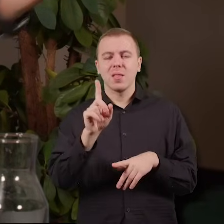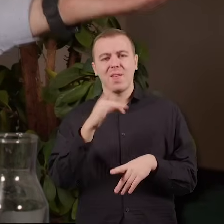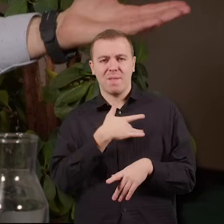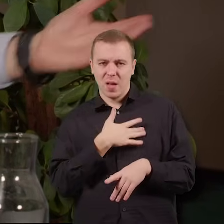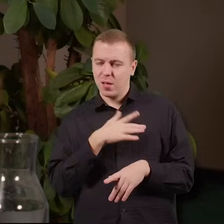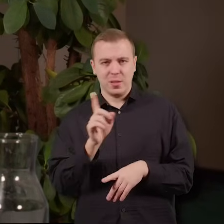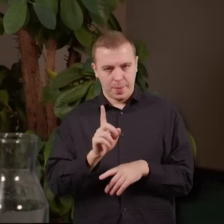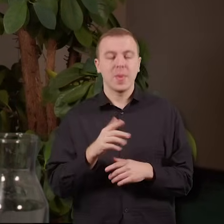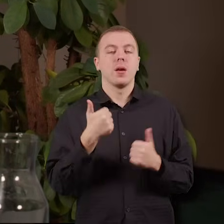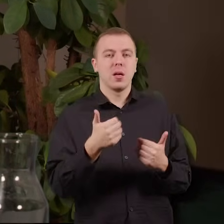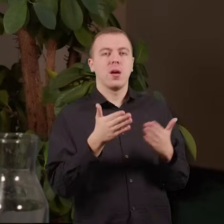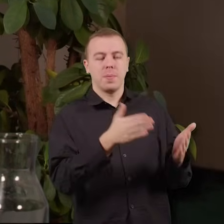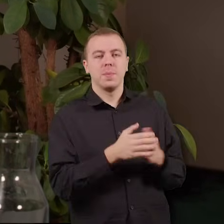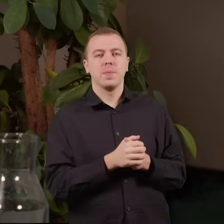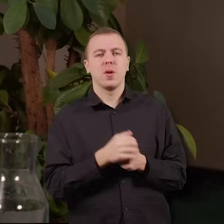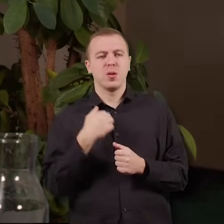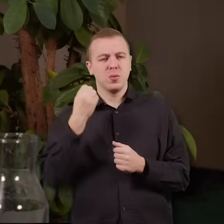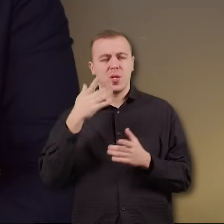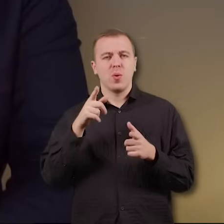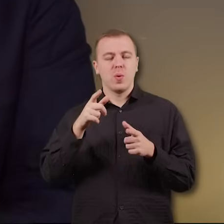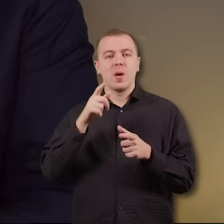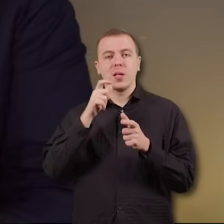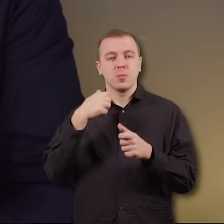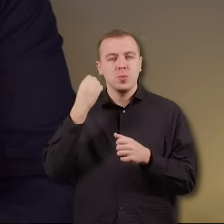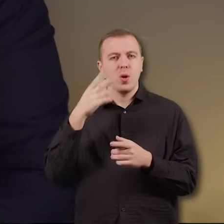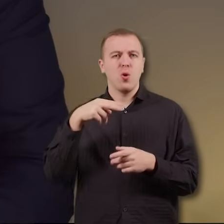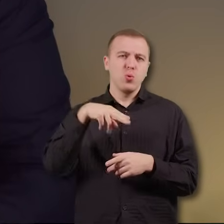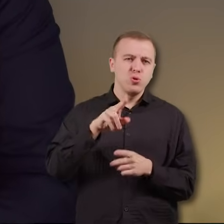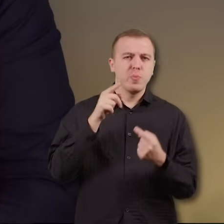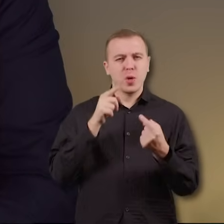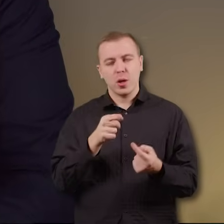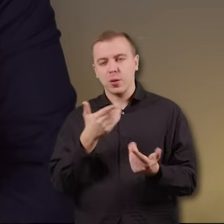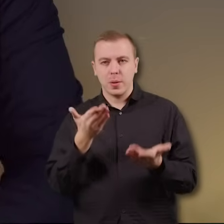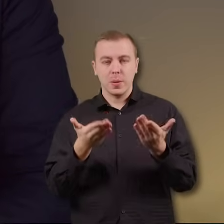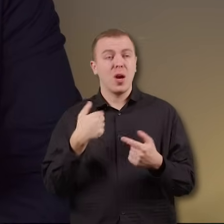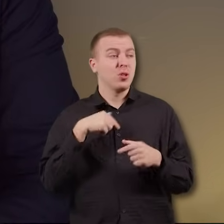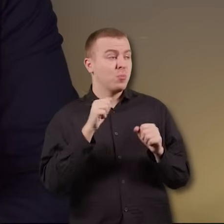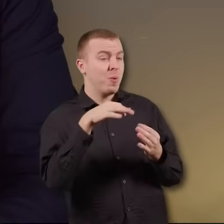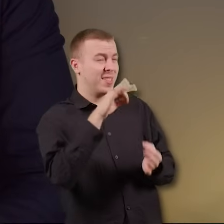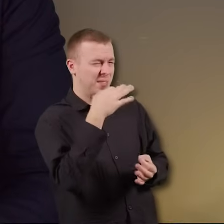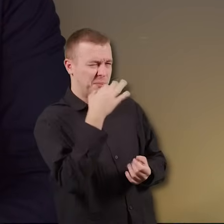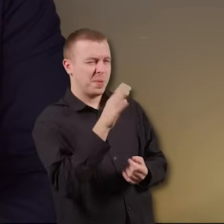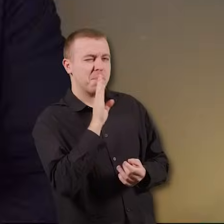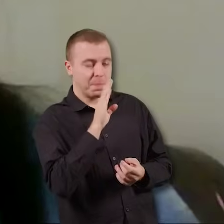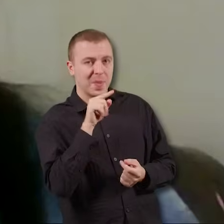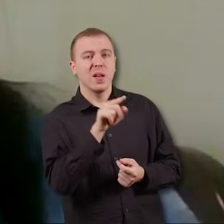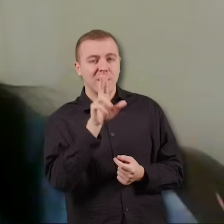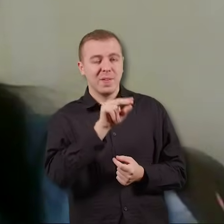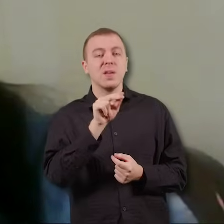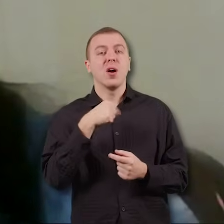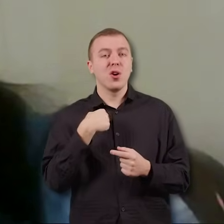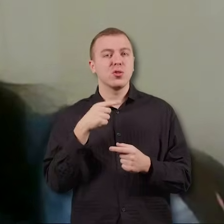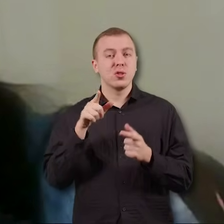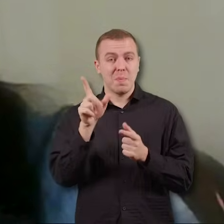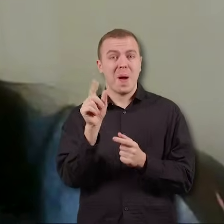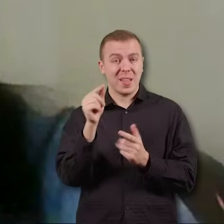ne. Ponia Pinsko. Taip ir nesupratau atsakymą, atvirai pasakius, kaip ir už ar prieš. Galiu patikslinti, kad aš pasakiau, kad aš